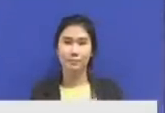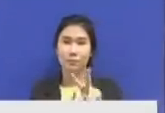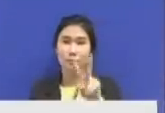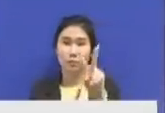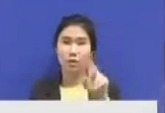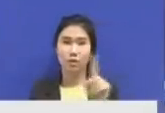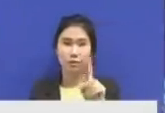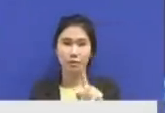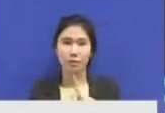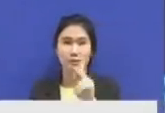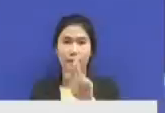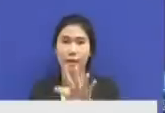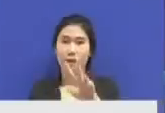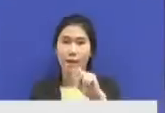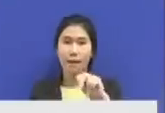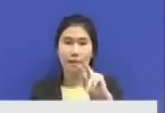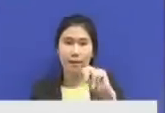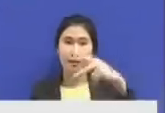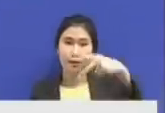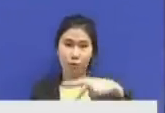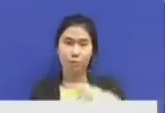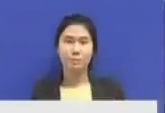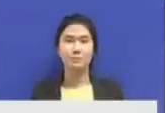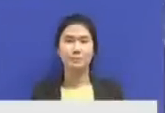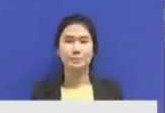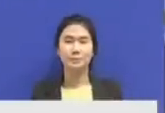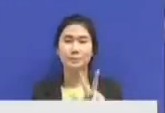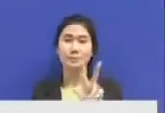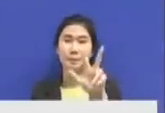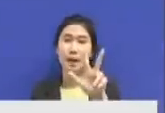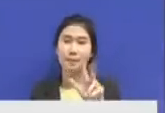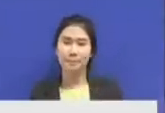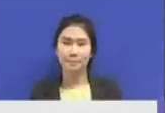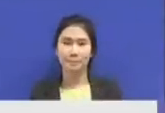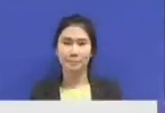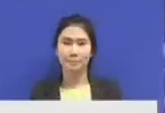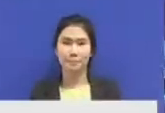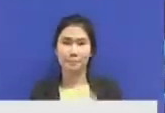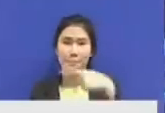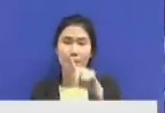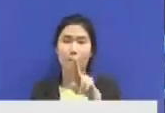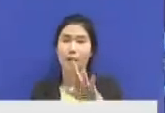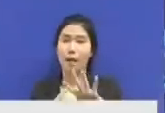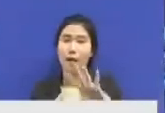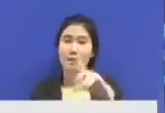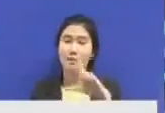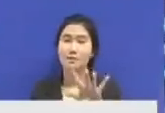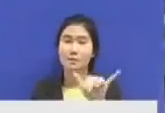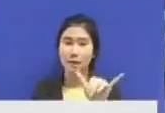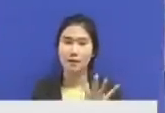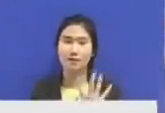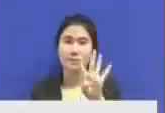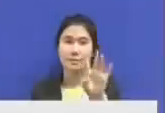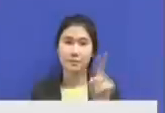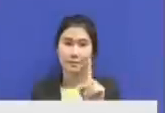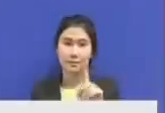ธนากำนกธนภัคทวิง 3พลตรีก็ระชัยสุวรรณบูรณ์ 4